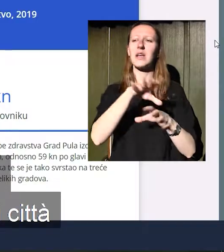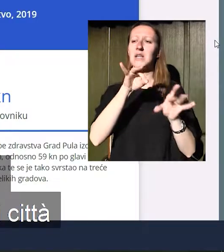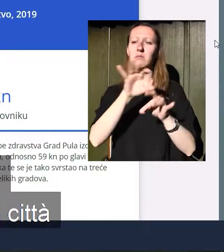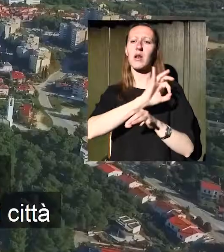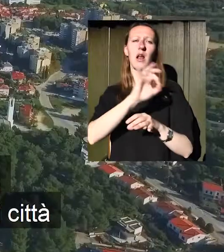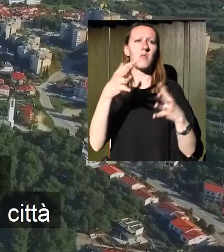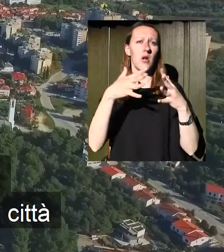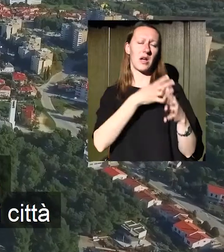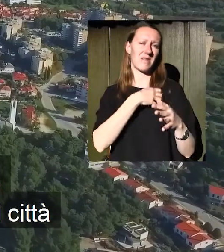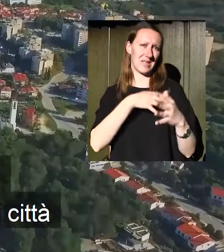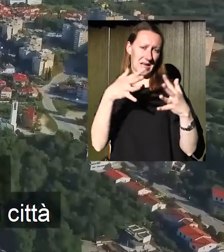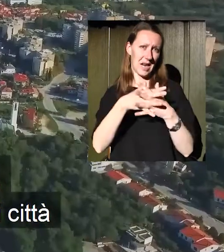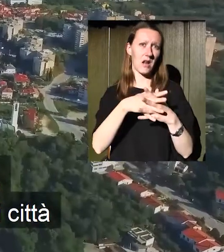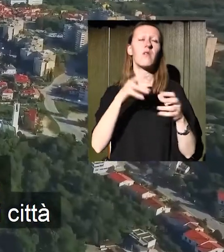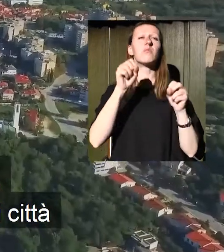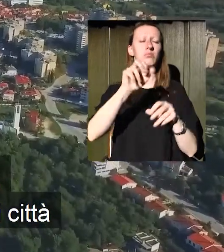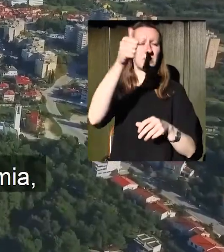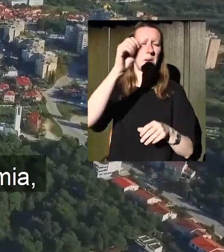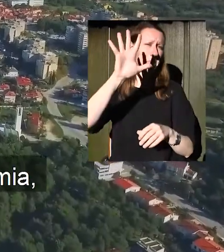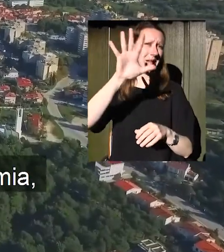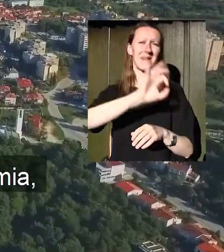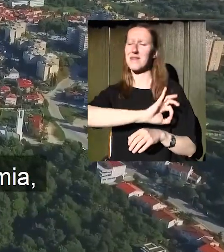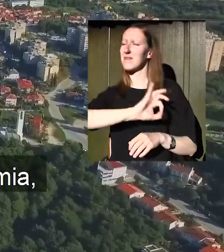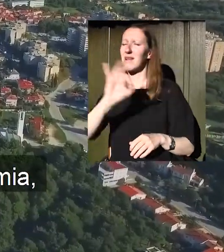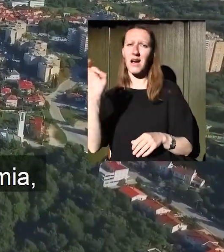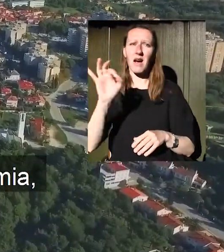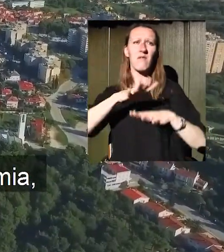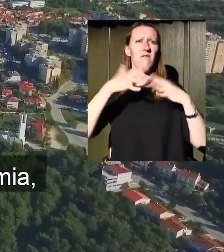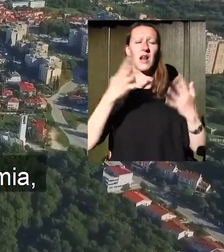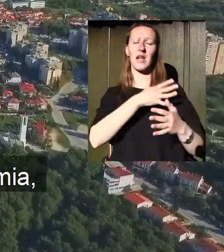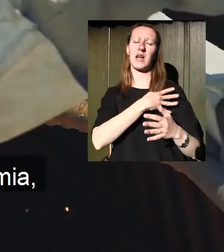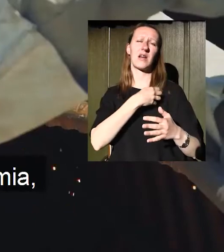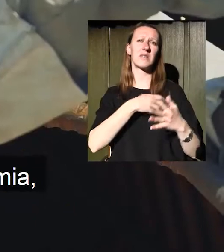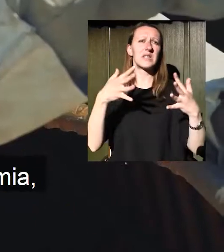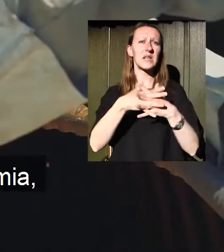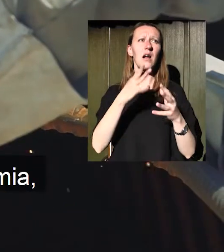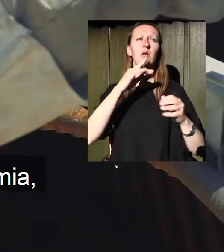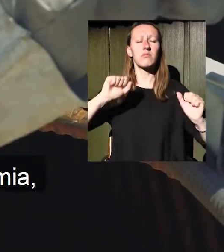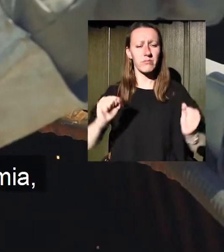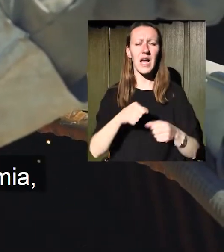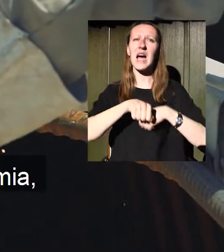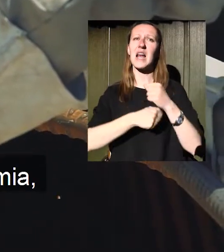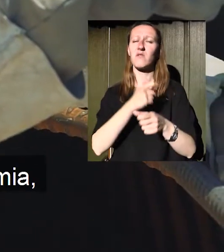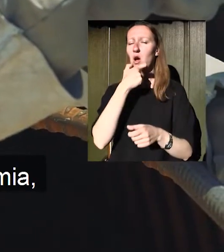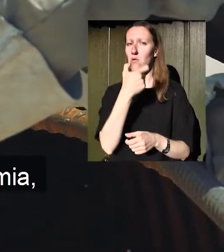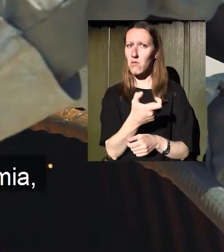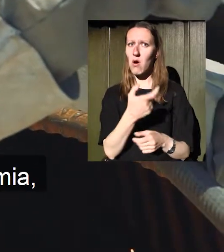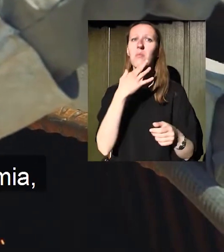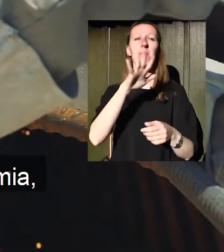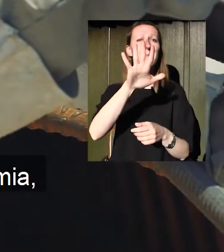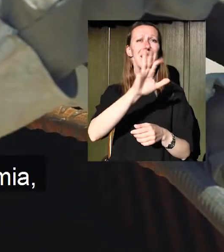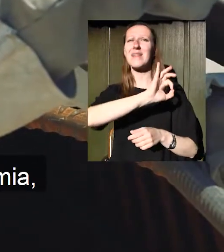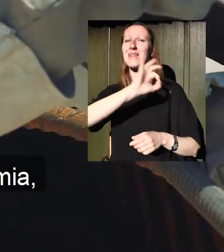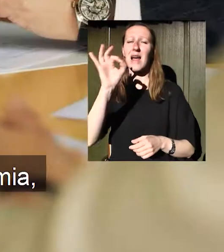hrvatskih gradova, Pula se svrstala među top 5 najuspješnijih velikih hrvatskih gradova po pitanju poticanja razvoja gospodarstva, među 5